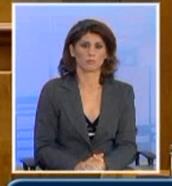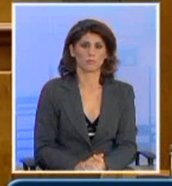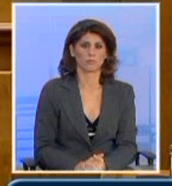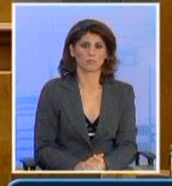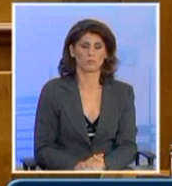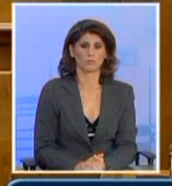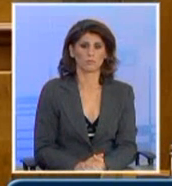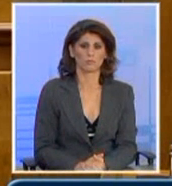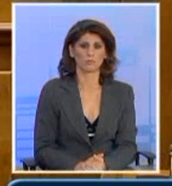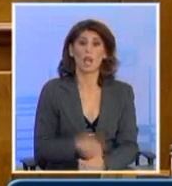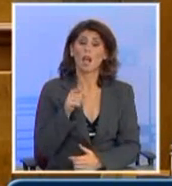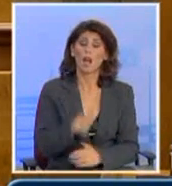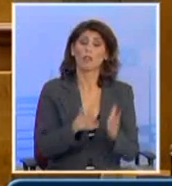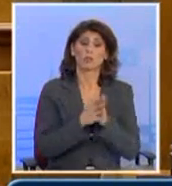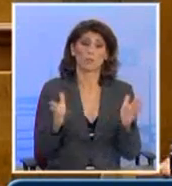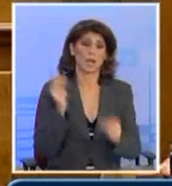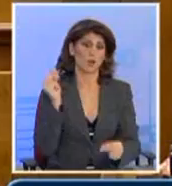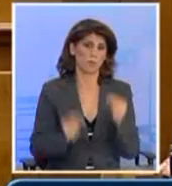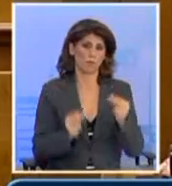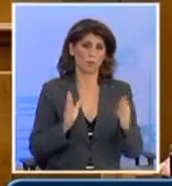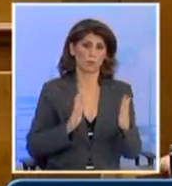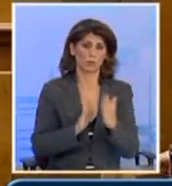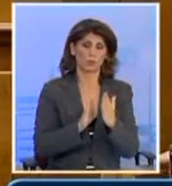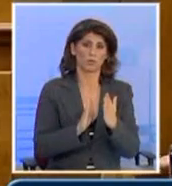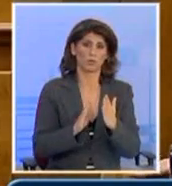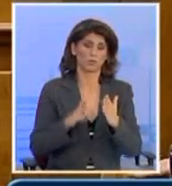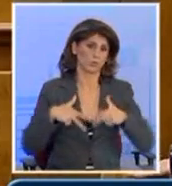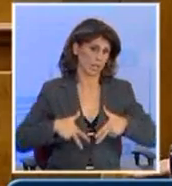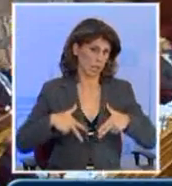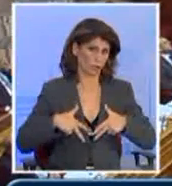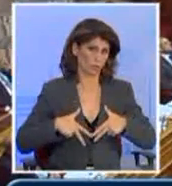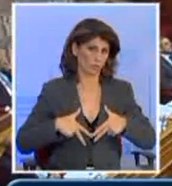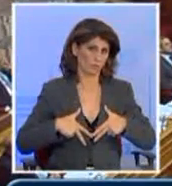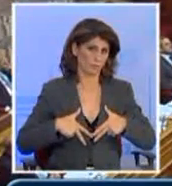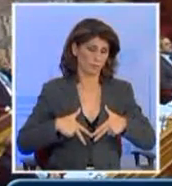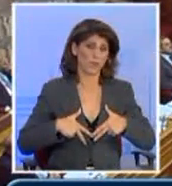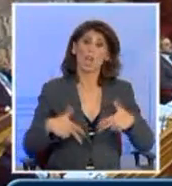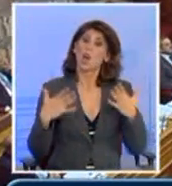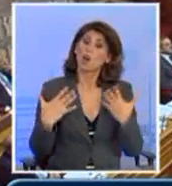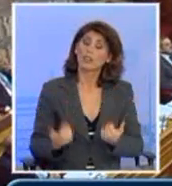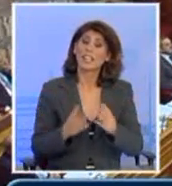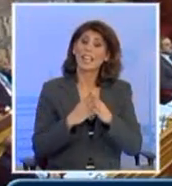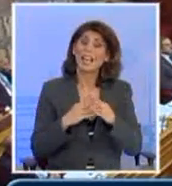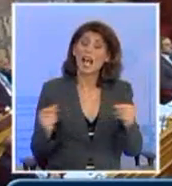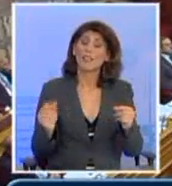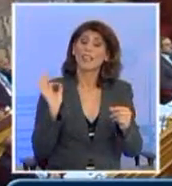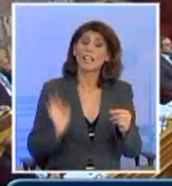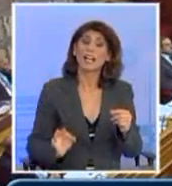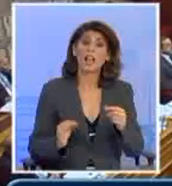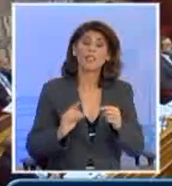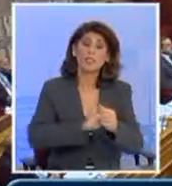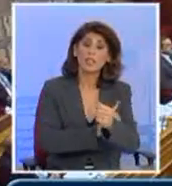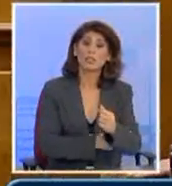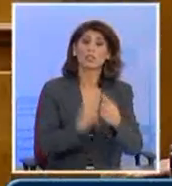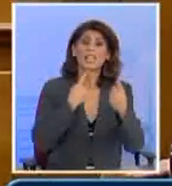Αυτό είναι το μεγάλο πρόβλημα που αντιμετωπίζουμε ως χώρα. Ότι έχει χαθεί κάθε δυνατότητα